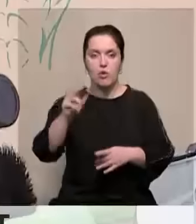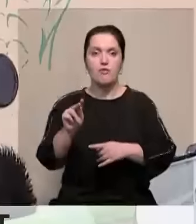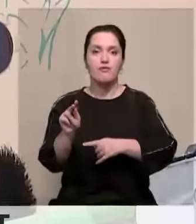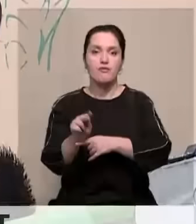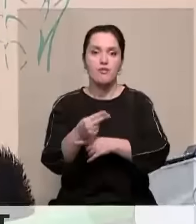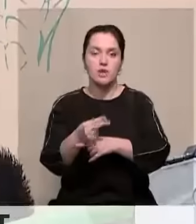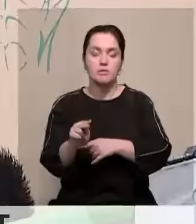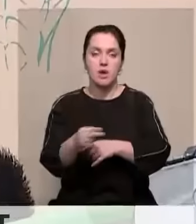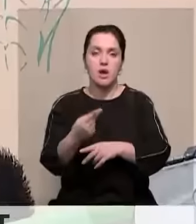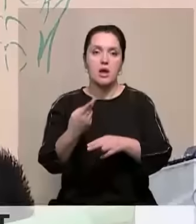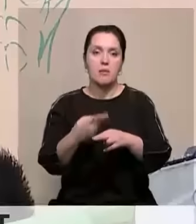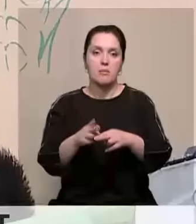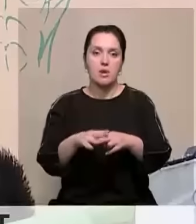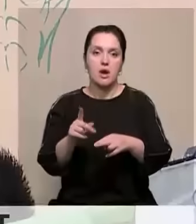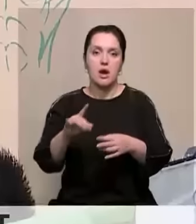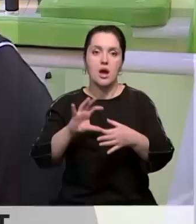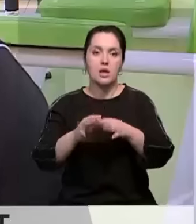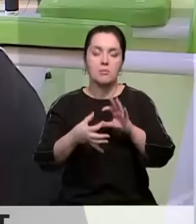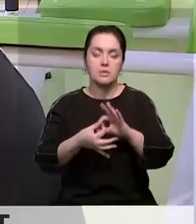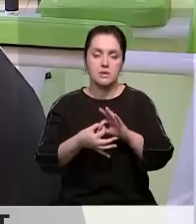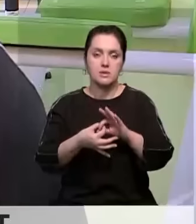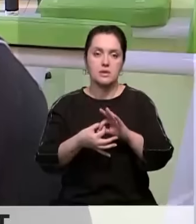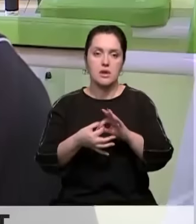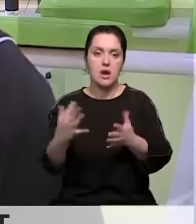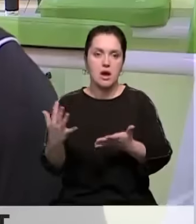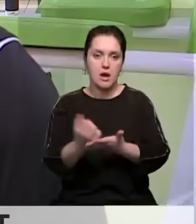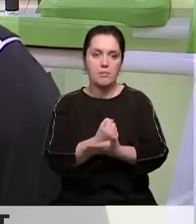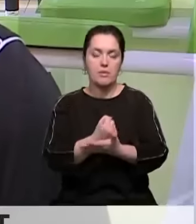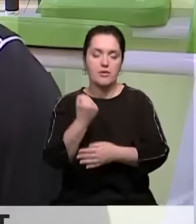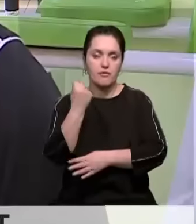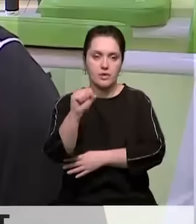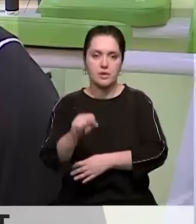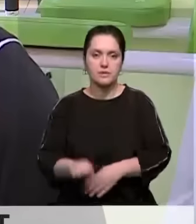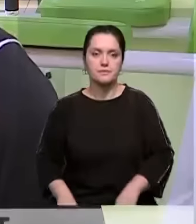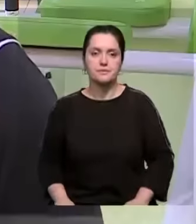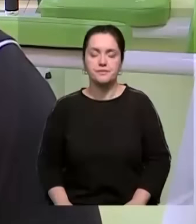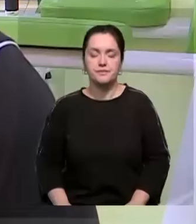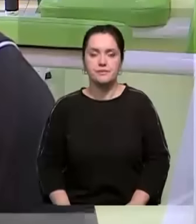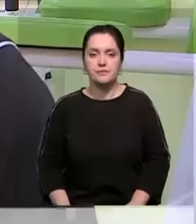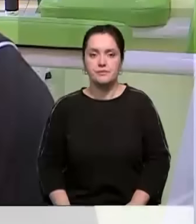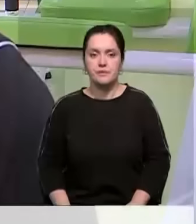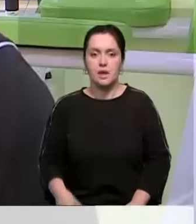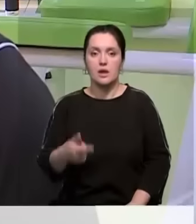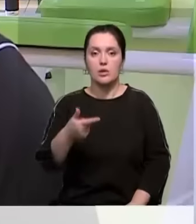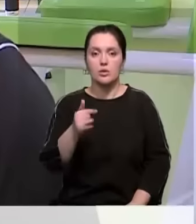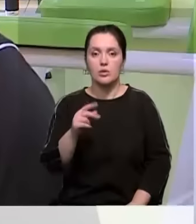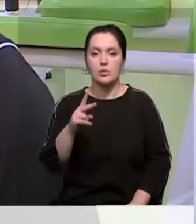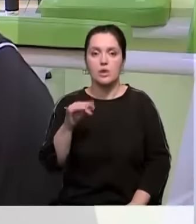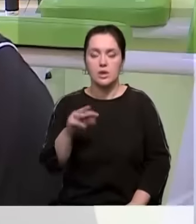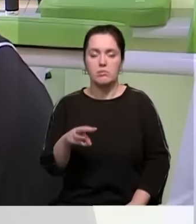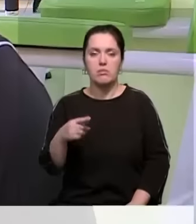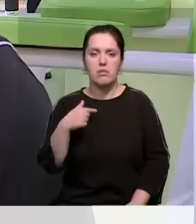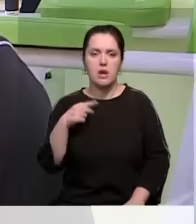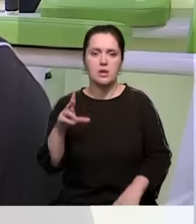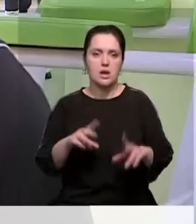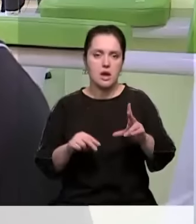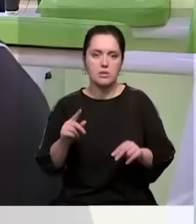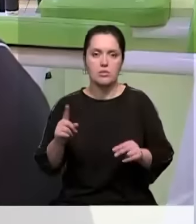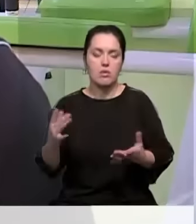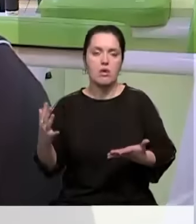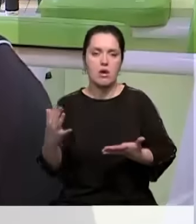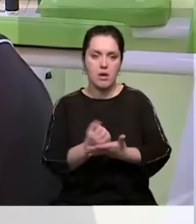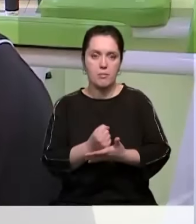воспитанники покорили олимпийский пьедестал. Курманбаева Гулим, дай бог, чтобы вот у нее должно получиться, потому что этот